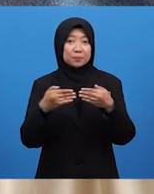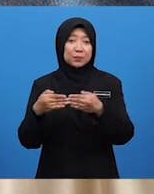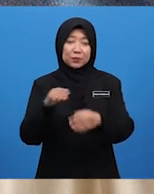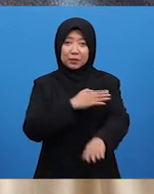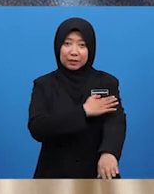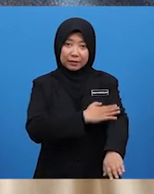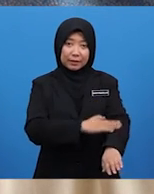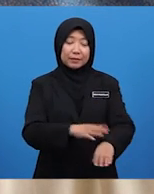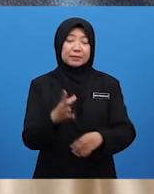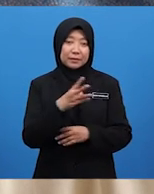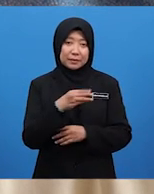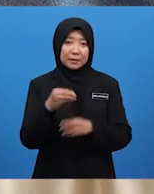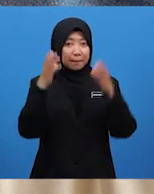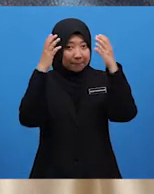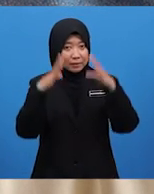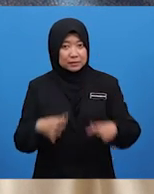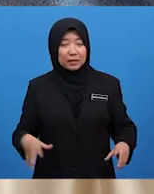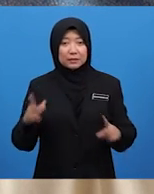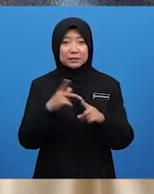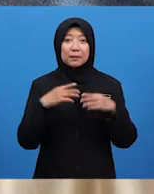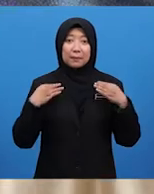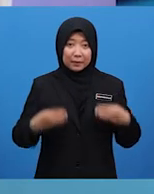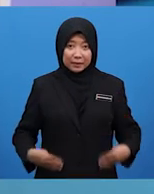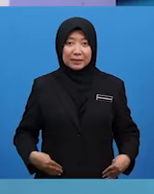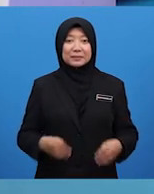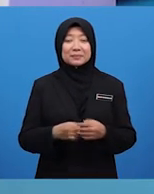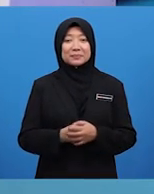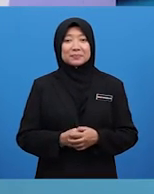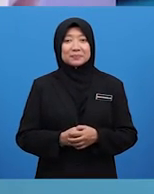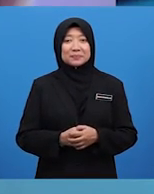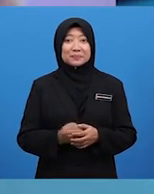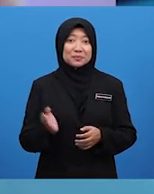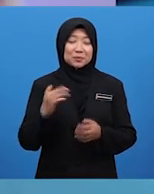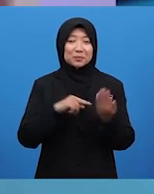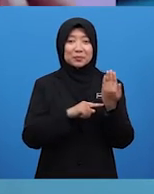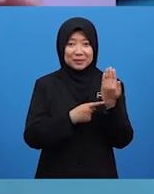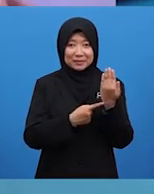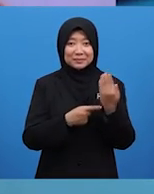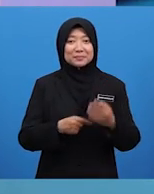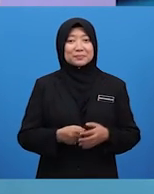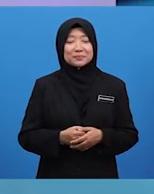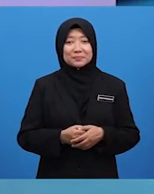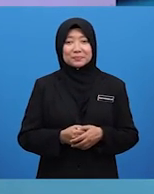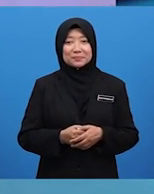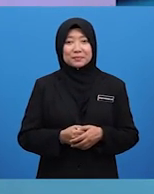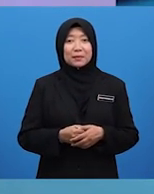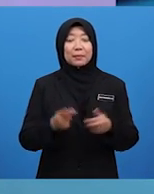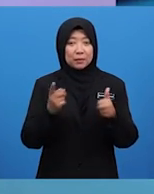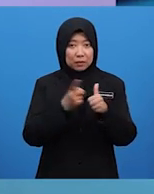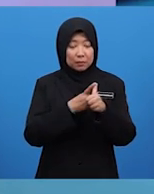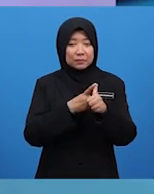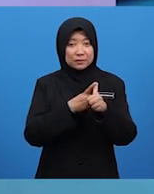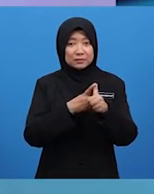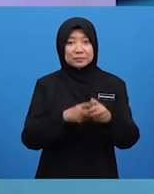mencantum lengan dan pesak ke badan. Mari kita mulakan.